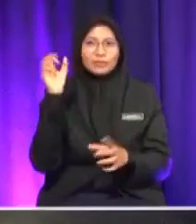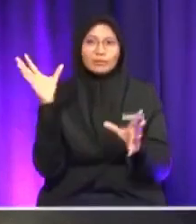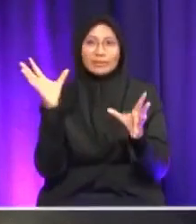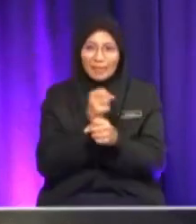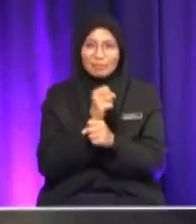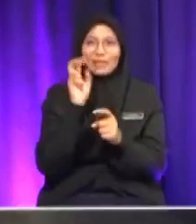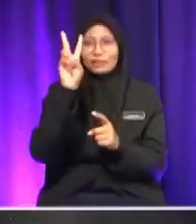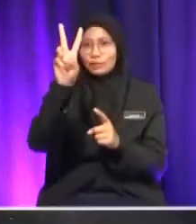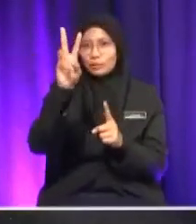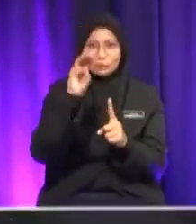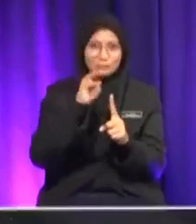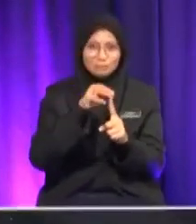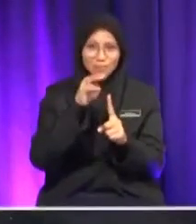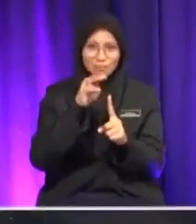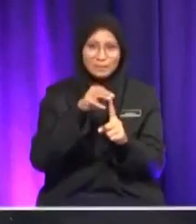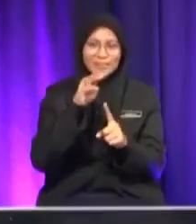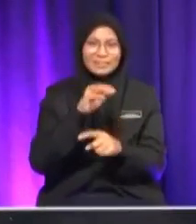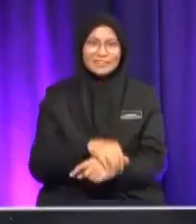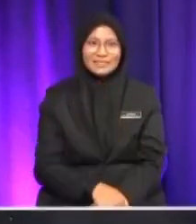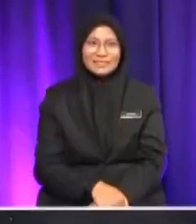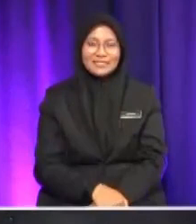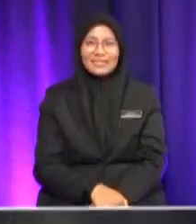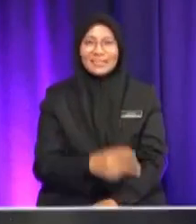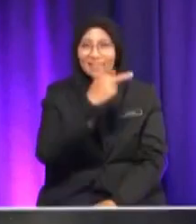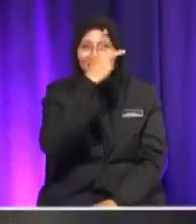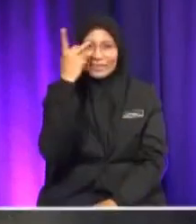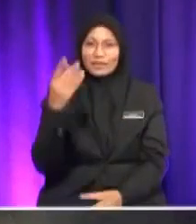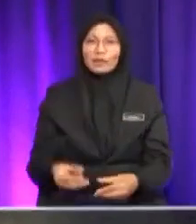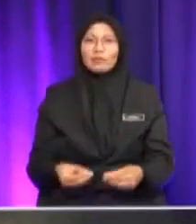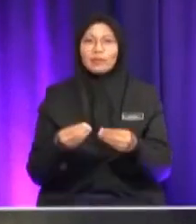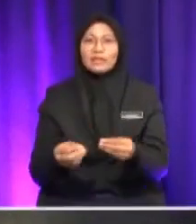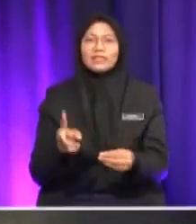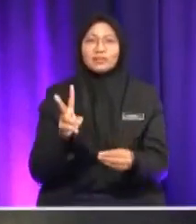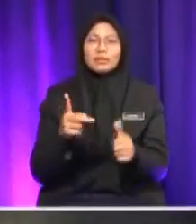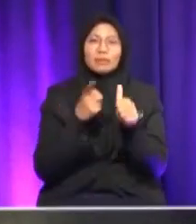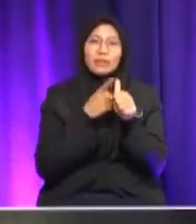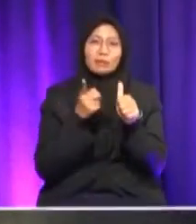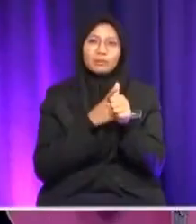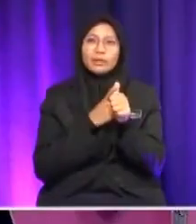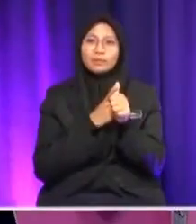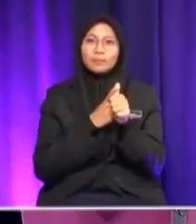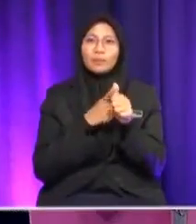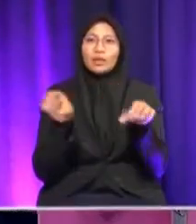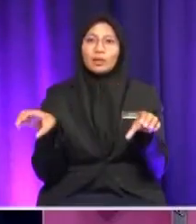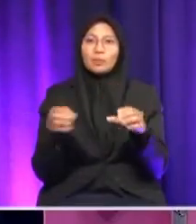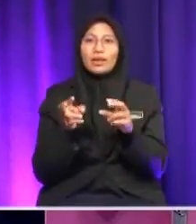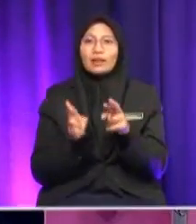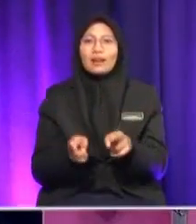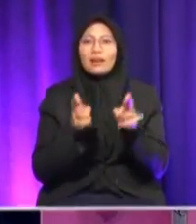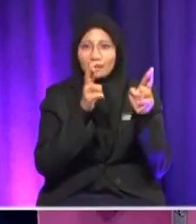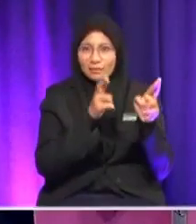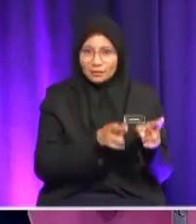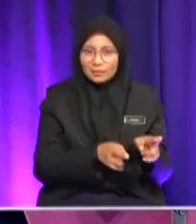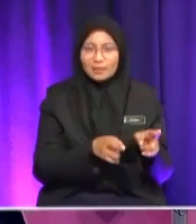penerangan. Boleh bagi dua markah, cikgu? Dua. Dia bagi dua penerangan tadi dalam uraian dia. Satu, kita perlu membuat perancangan.